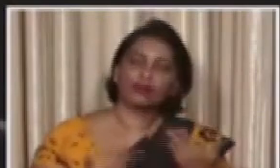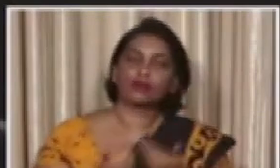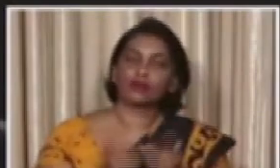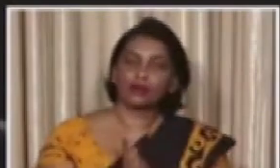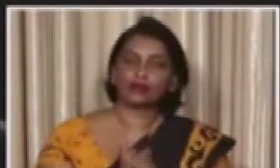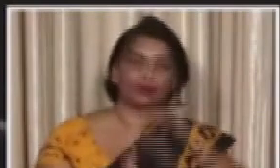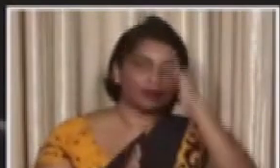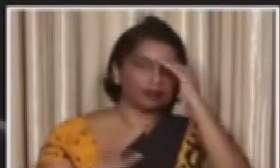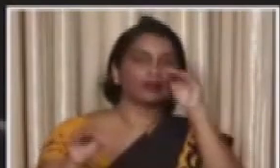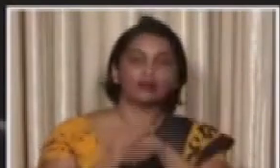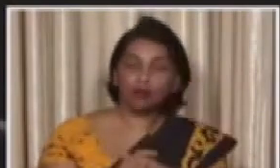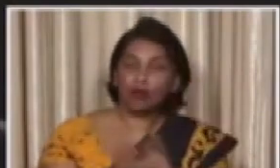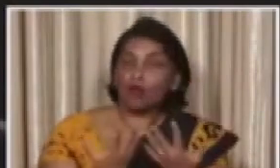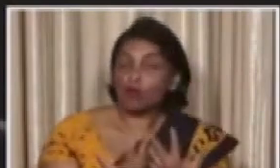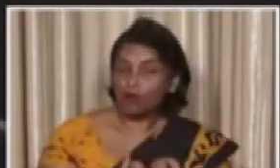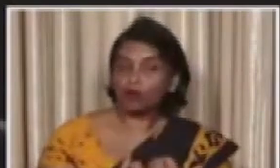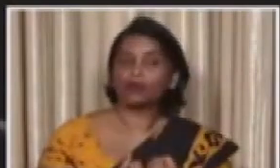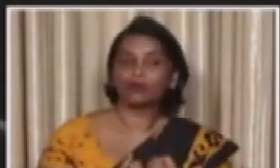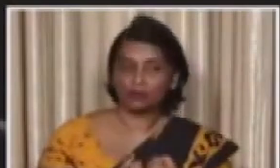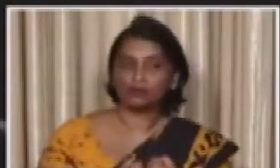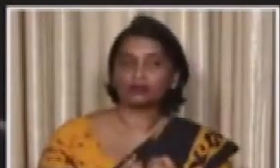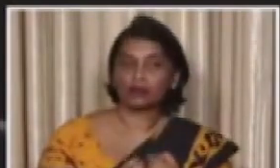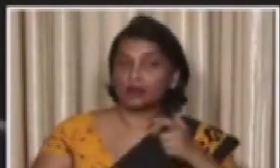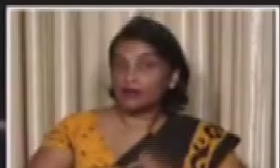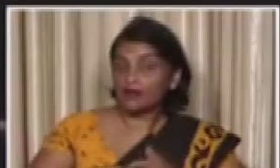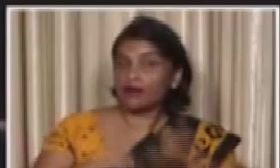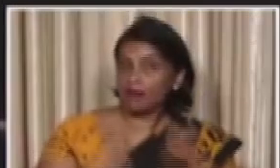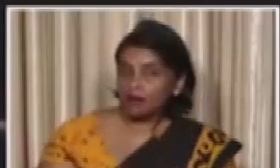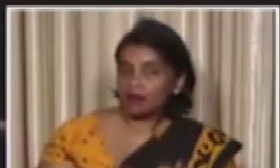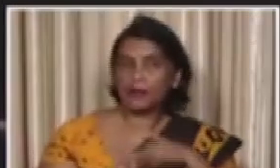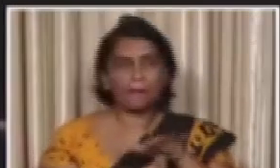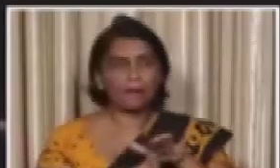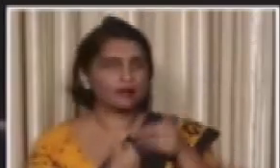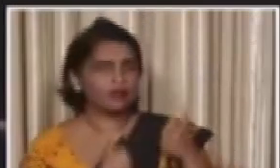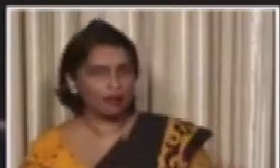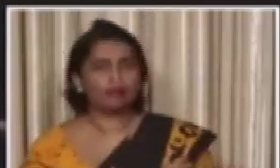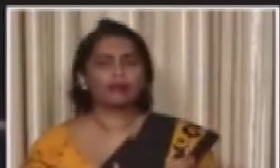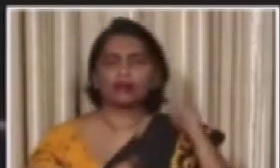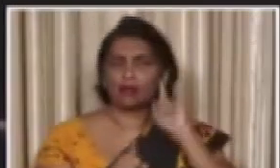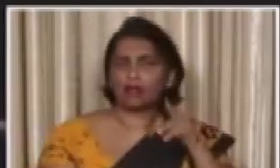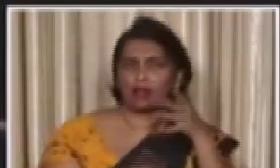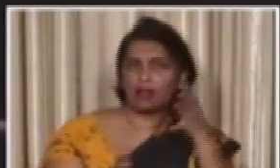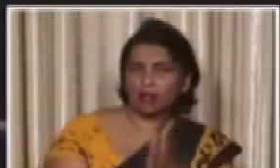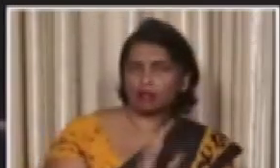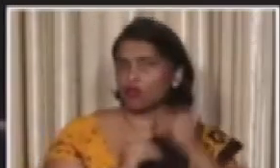රටේ නායකයවන්න තමයි ඕන. ඊට කාලය හරිද, පරිසරය හරිද, ඒක වැරදුනොත් විය හැකි විනාශය කොයි